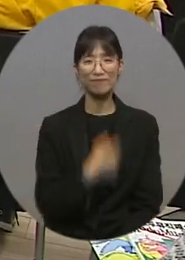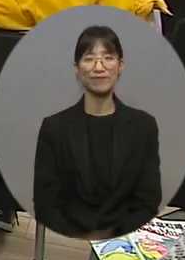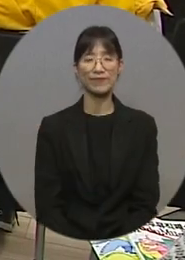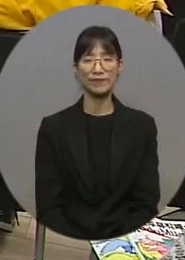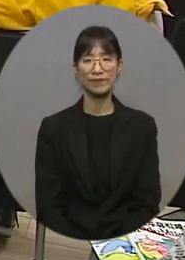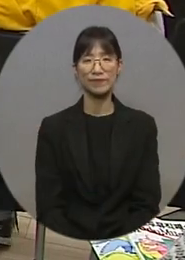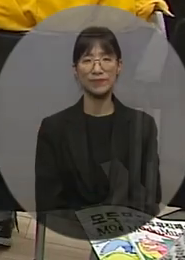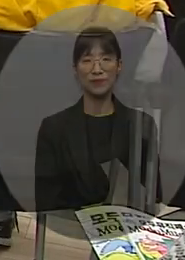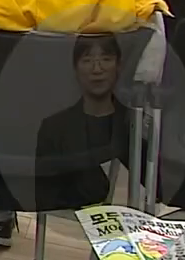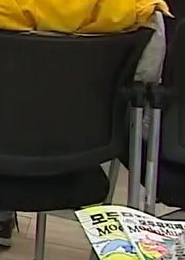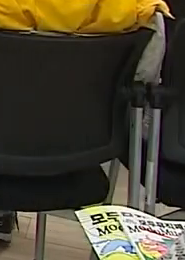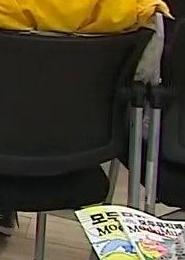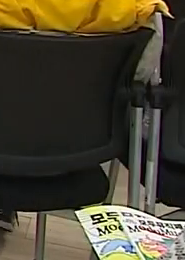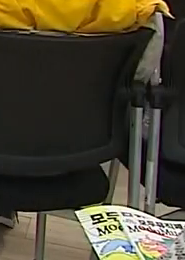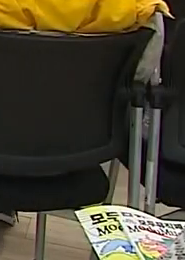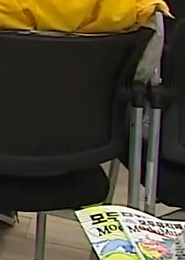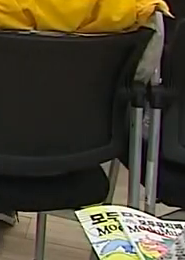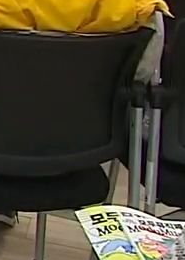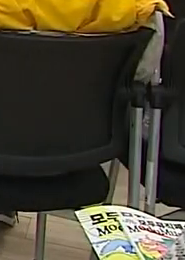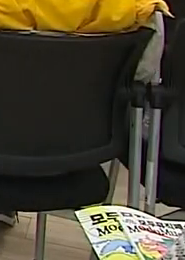복지뉴스 정입니다